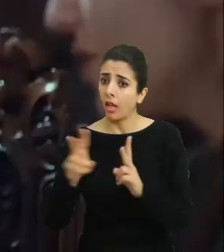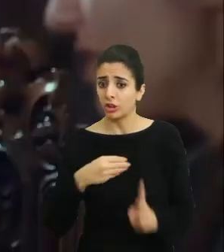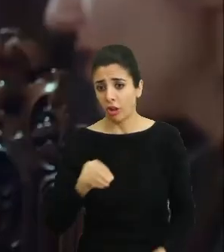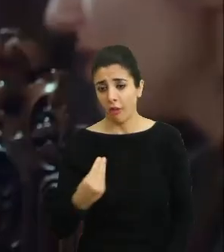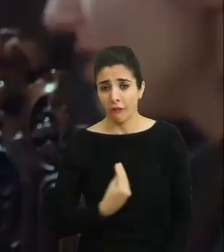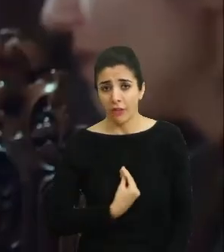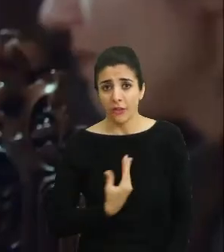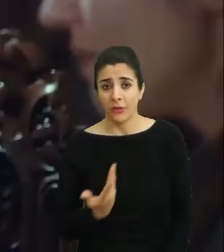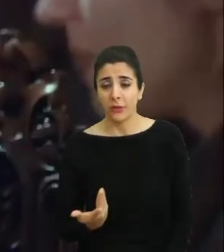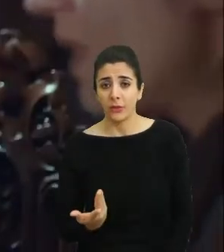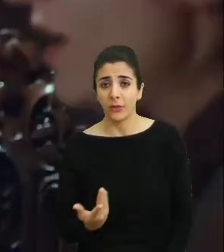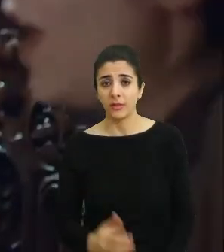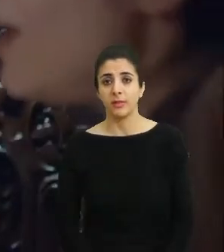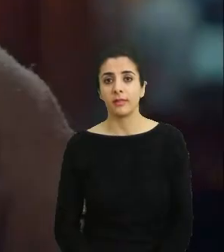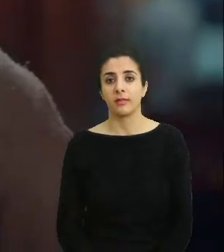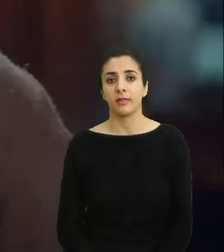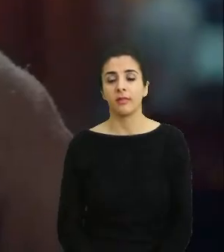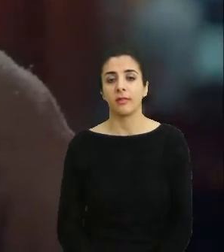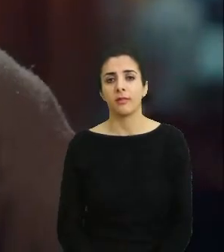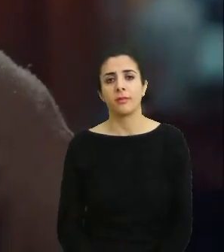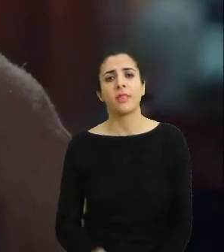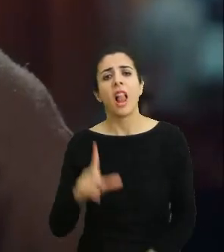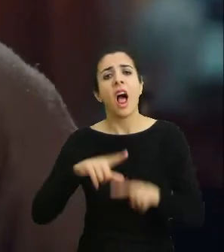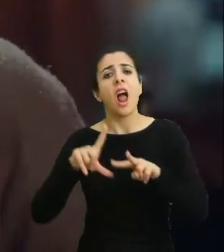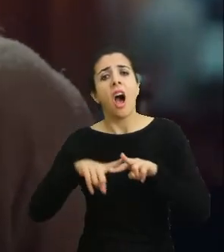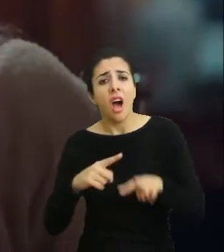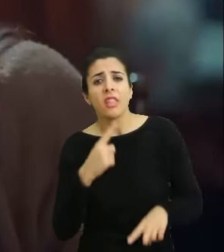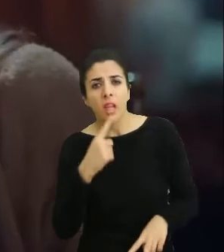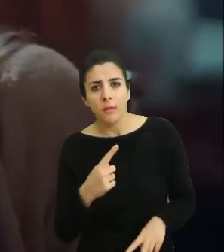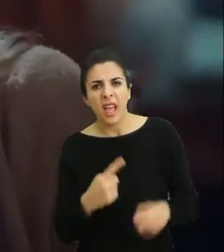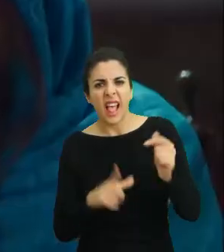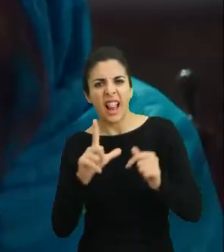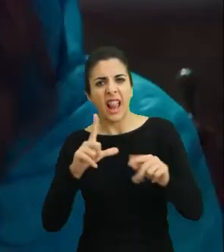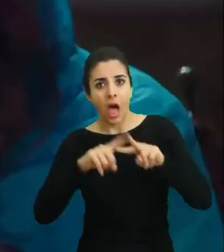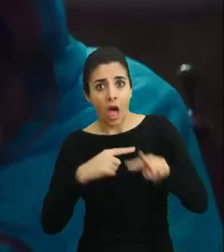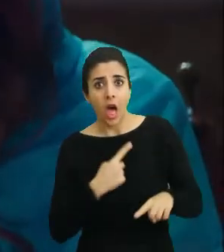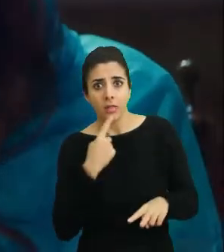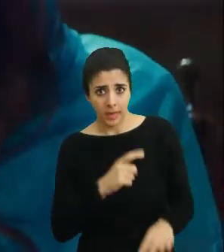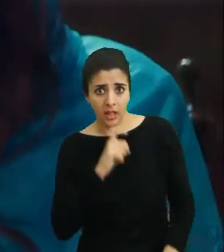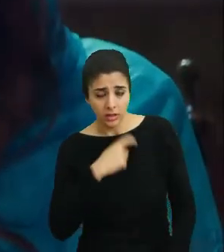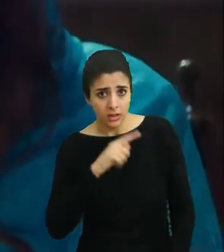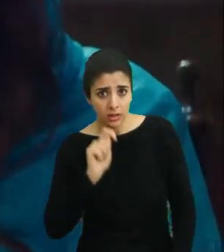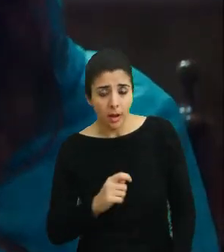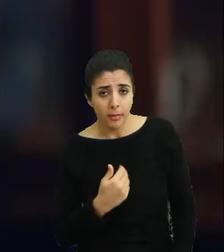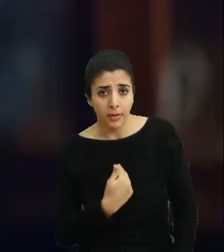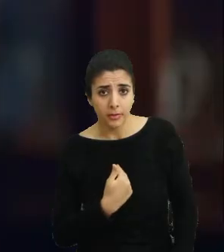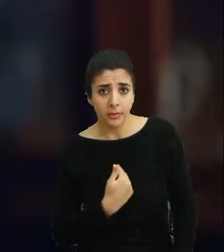düdük. La la derken illayı öğretmekle yanlış mı ettik ne?